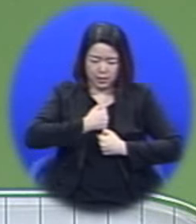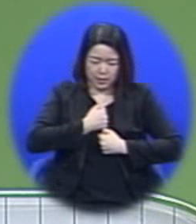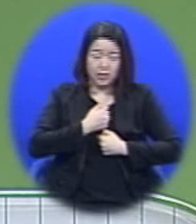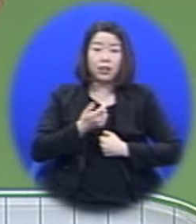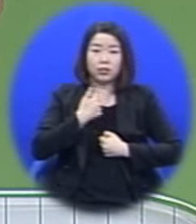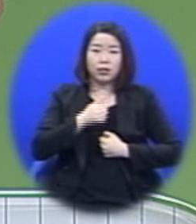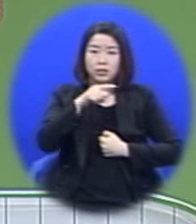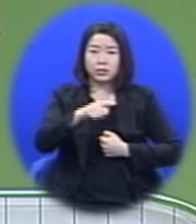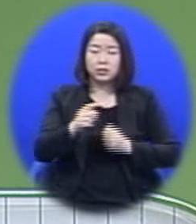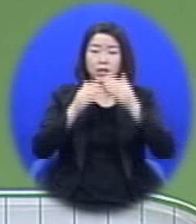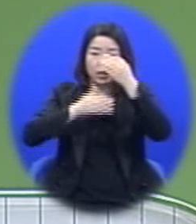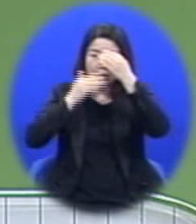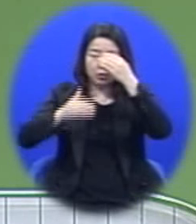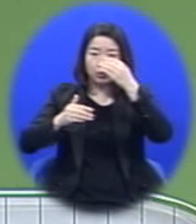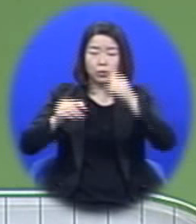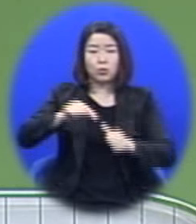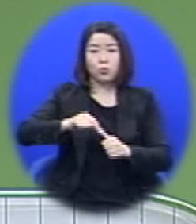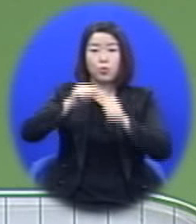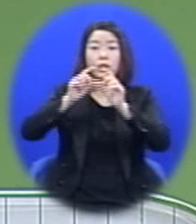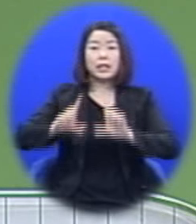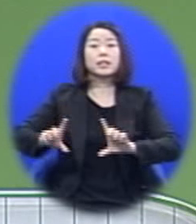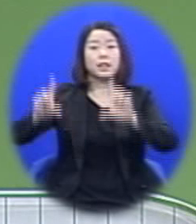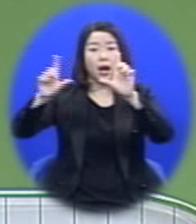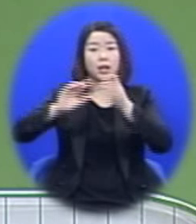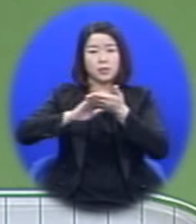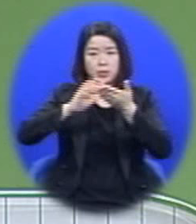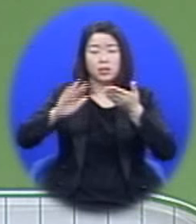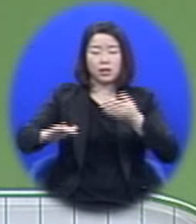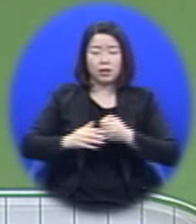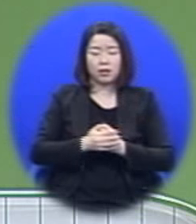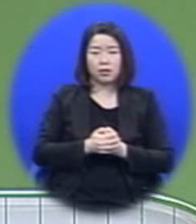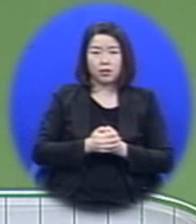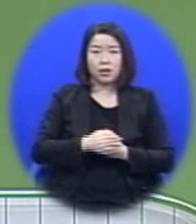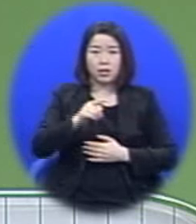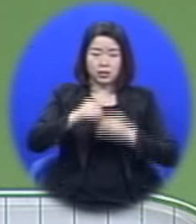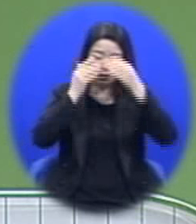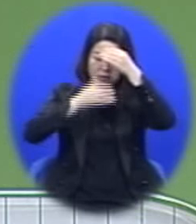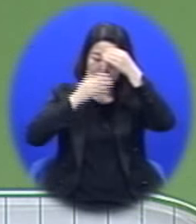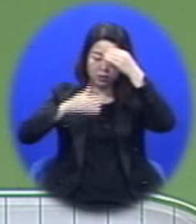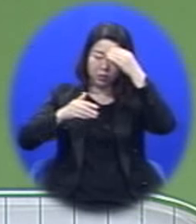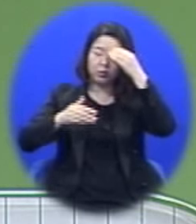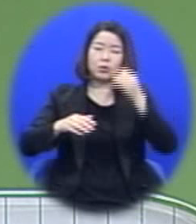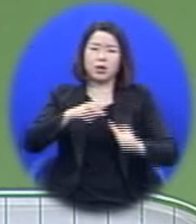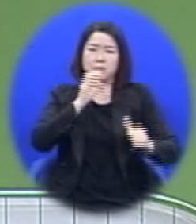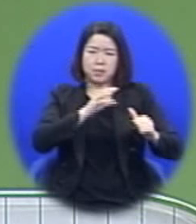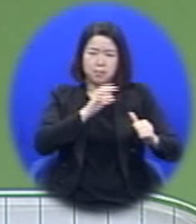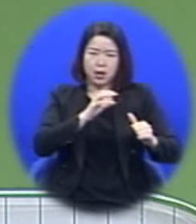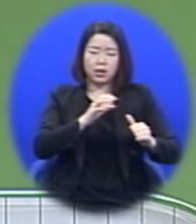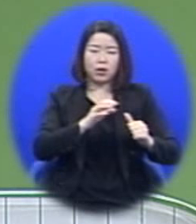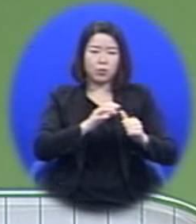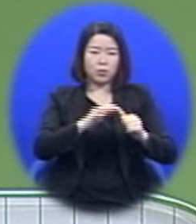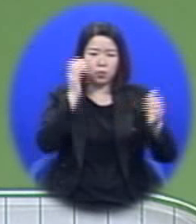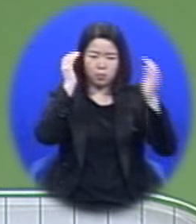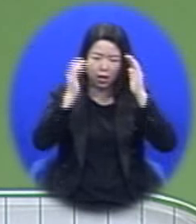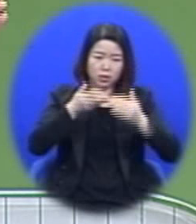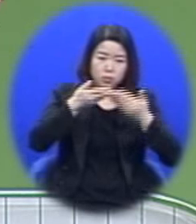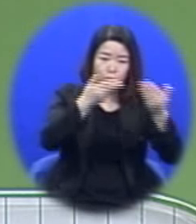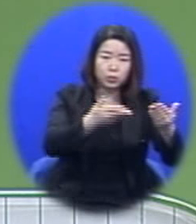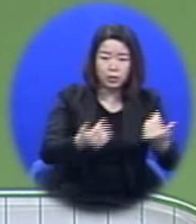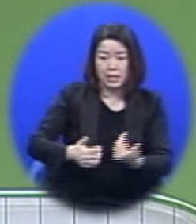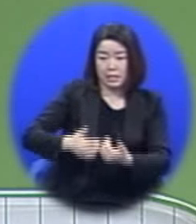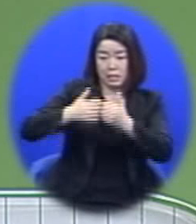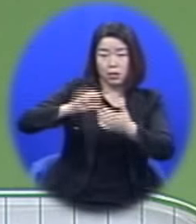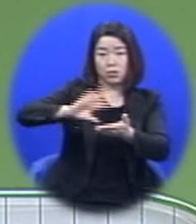그 성도들을 구원하는 날이에요. 그 성도들을 핍박하고 환난을 주었던